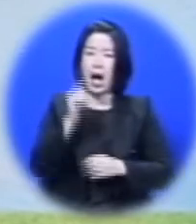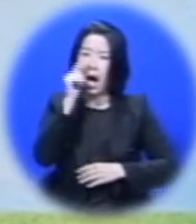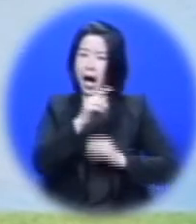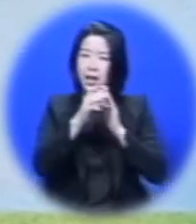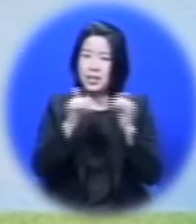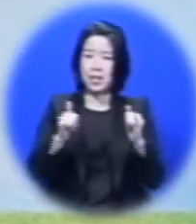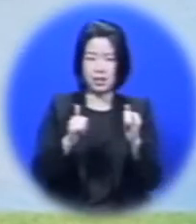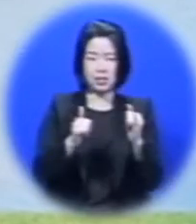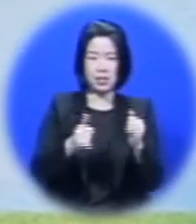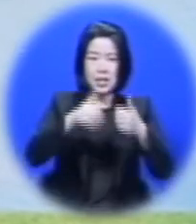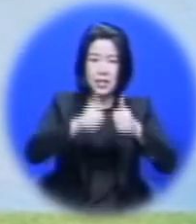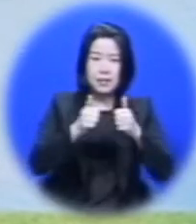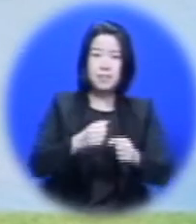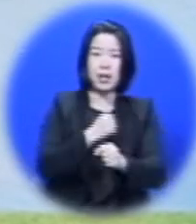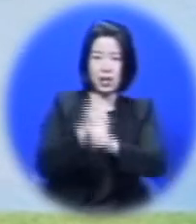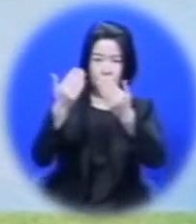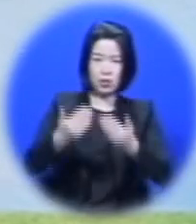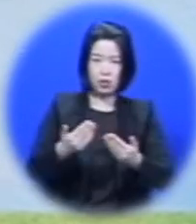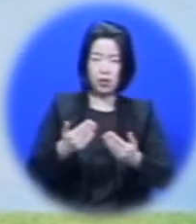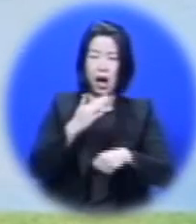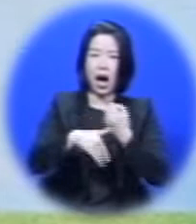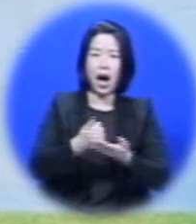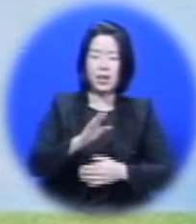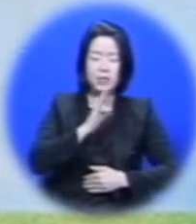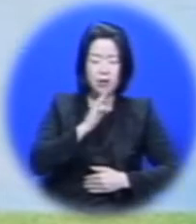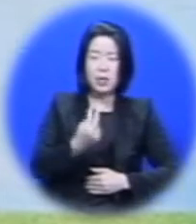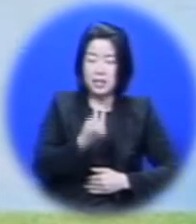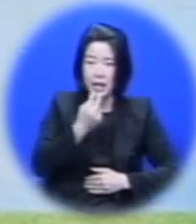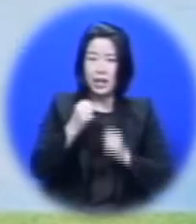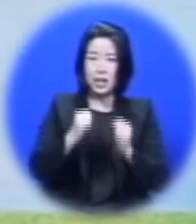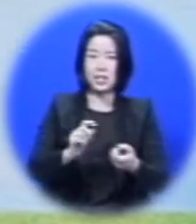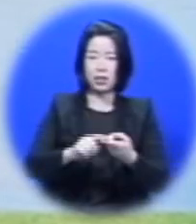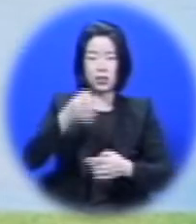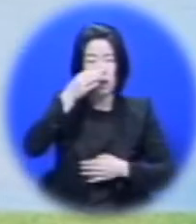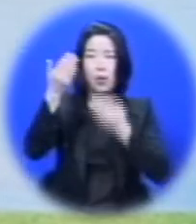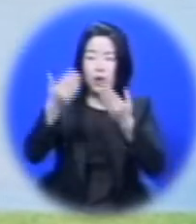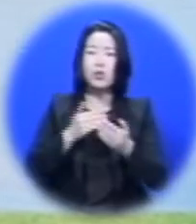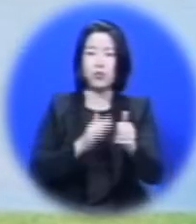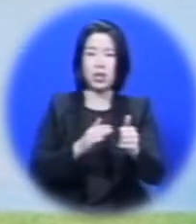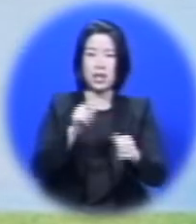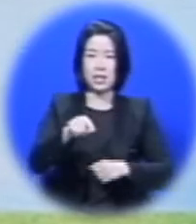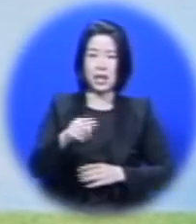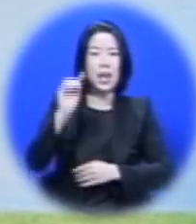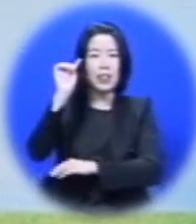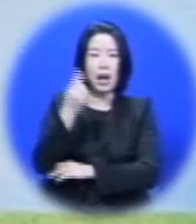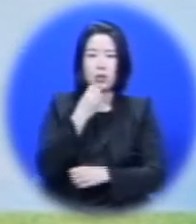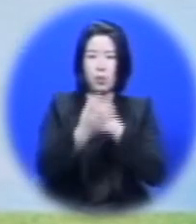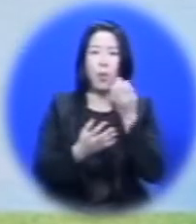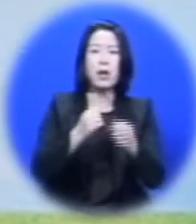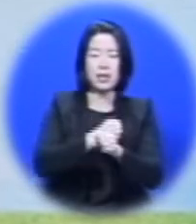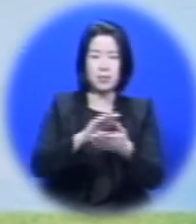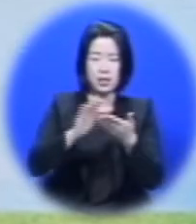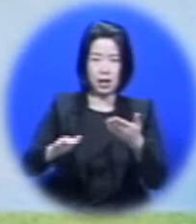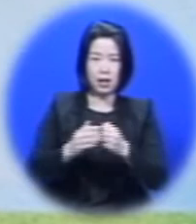악한 자들을 심판하셔서 하나님이 정말 살아계심을 보여주세요. 그게 다윗의 고백입니다. 그러나